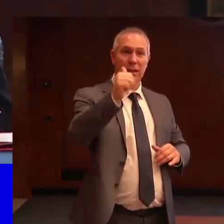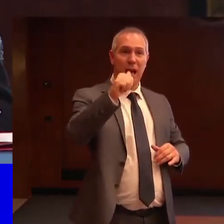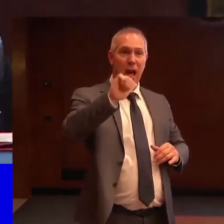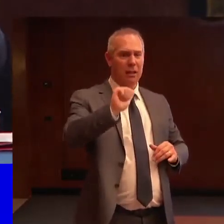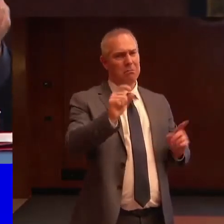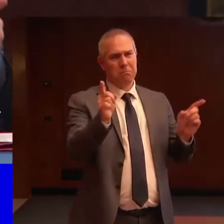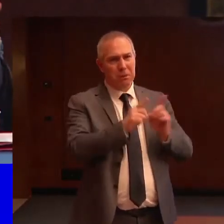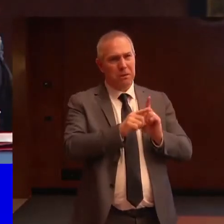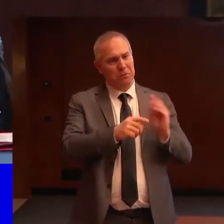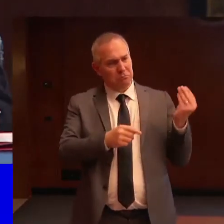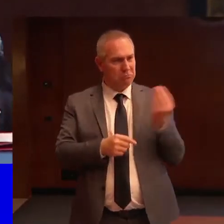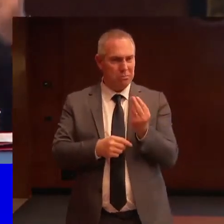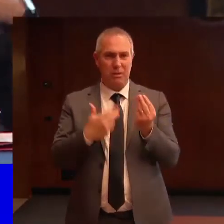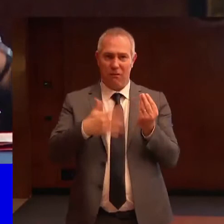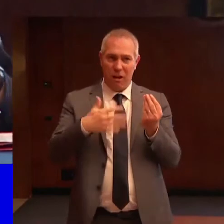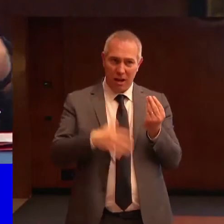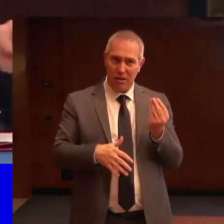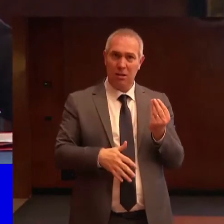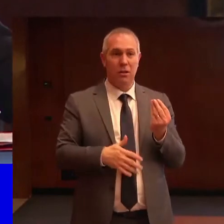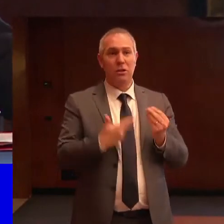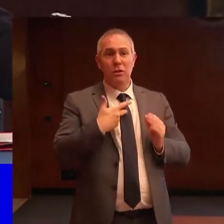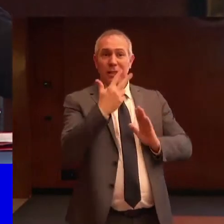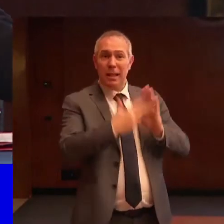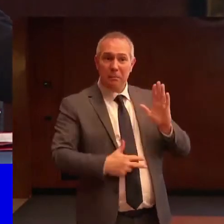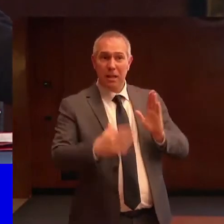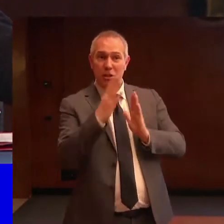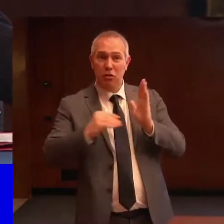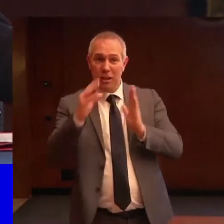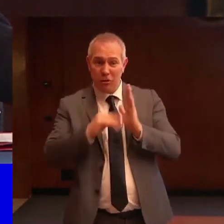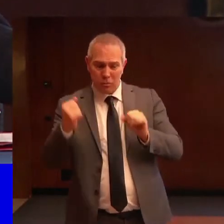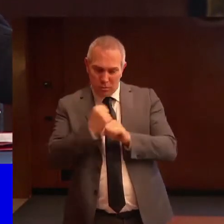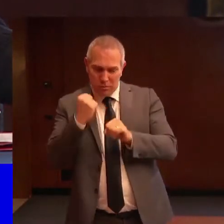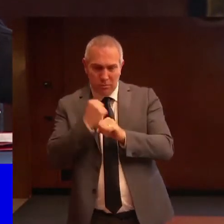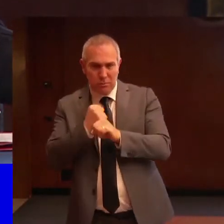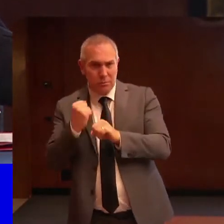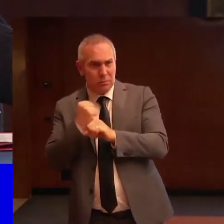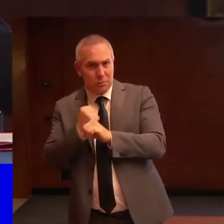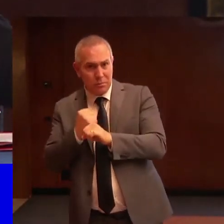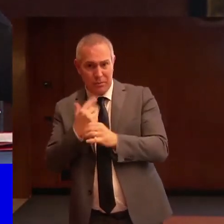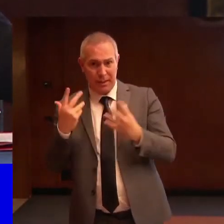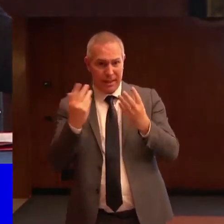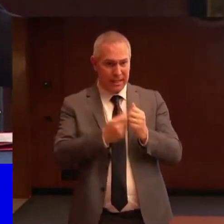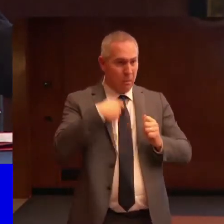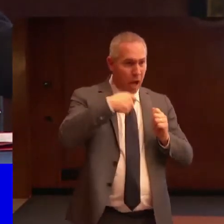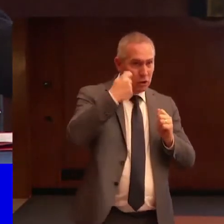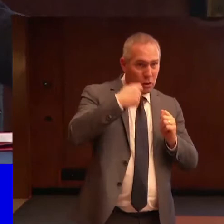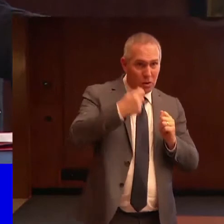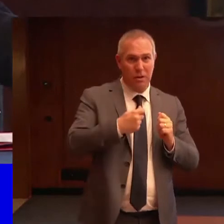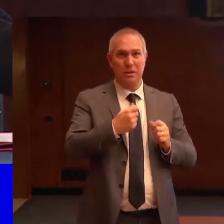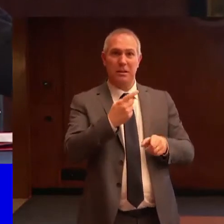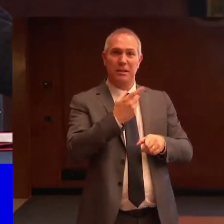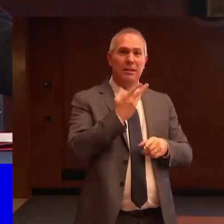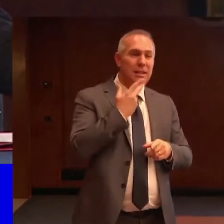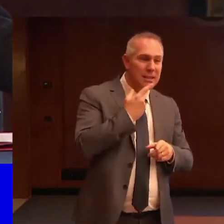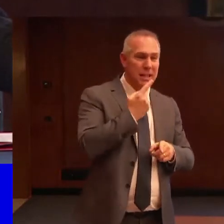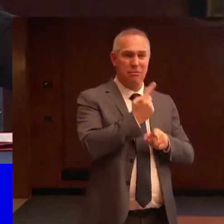che nasceva da 3 mesi di lavoro di sceneggiatura realizzato con quelli che poi sarebbero stati gli interpreti, sui loro desideri, i loro bisogni,